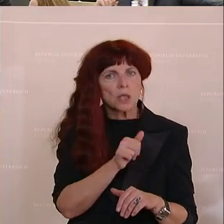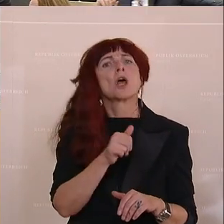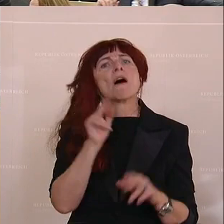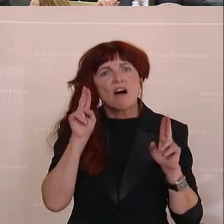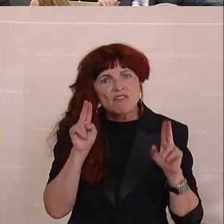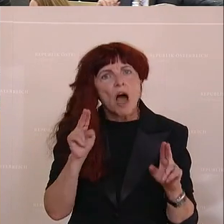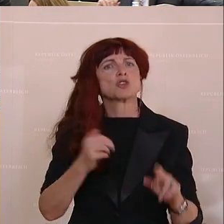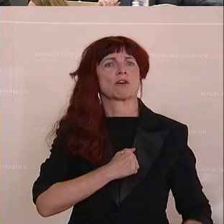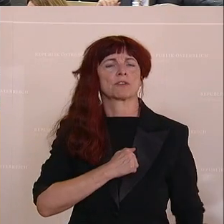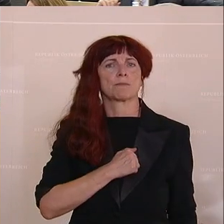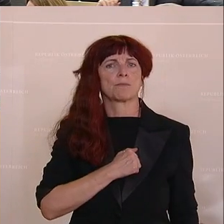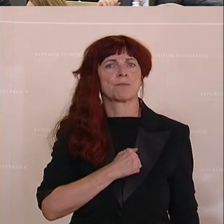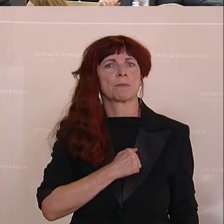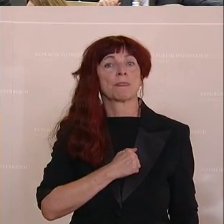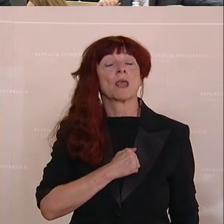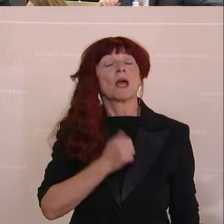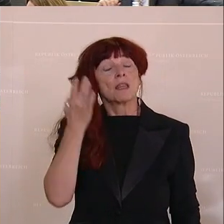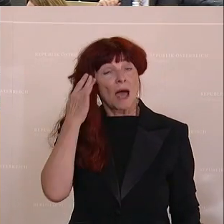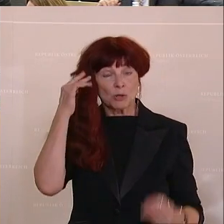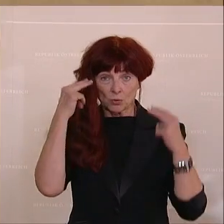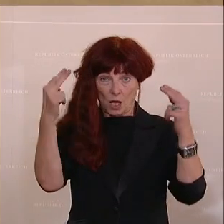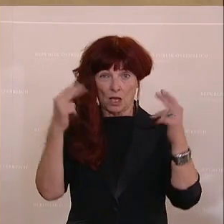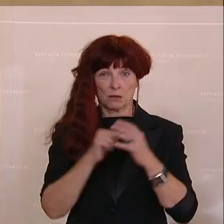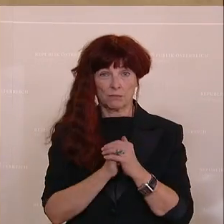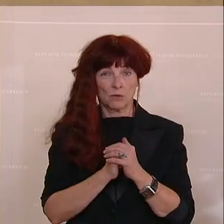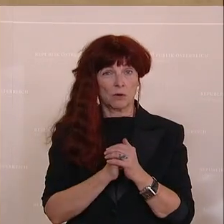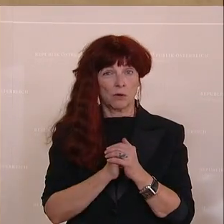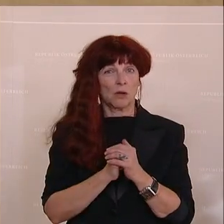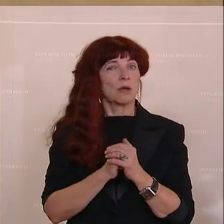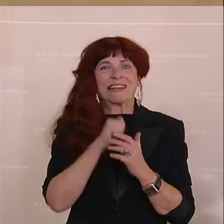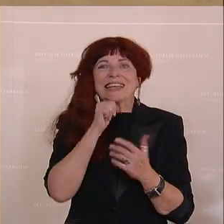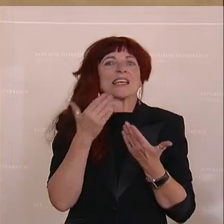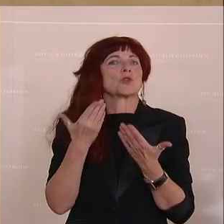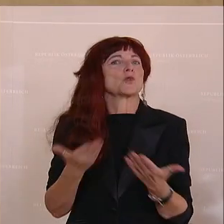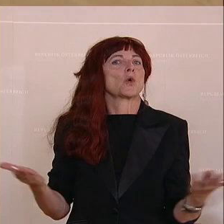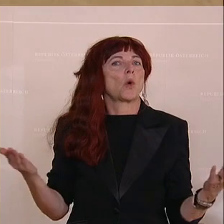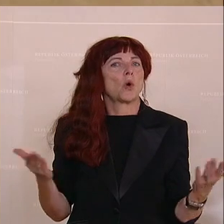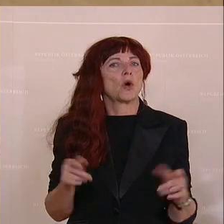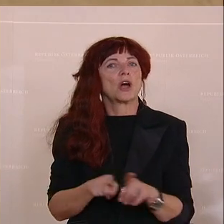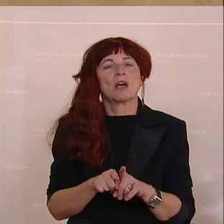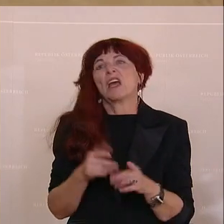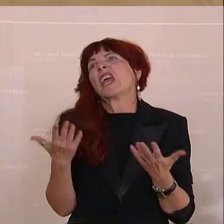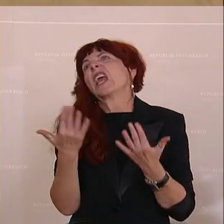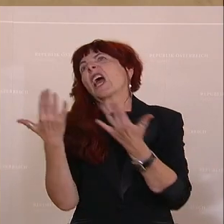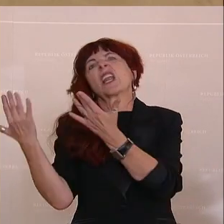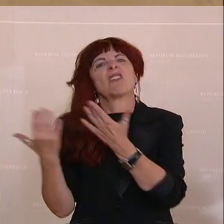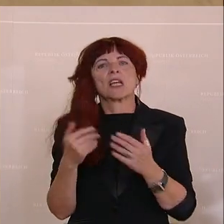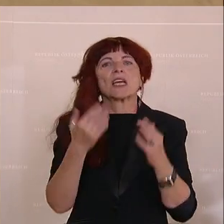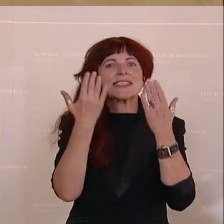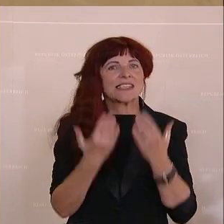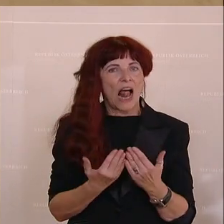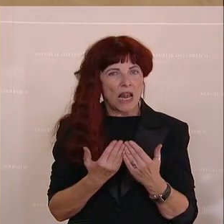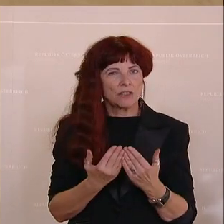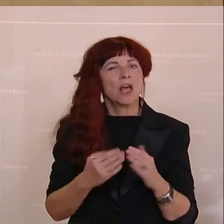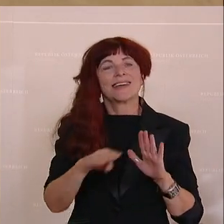Und meine sehr geehrten Damen und Herren, es ist halt nicht so, dass man irgendwelche willkürlichen Zahlen für eine gesetzliche